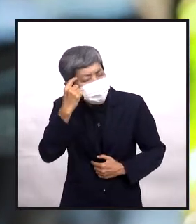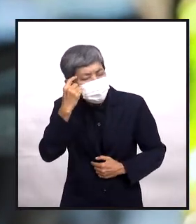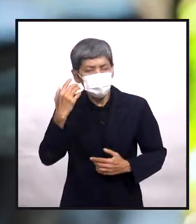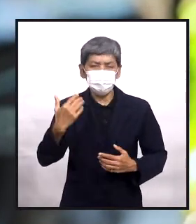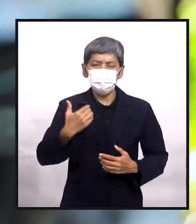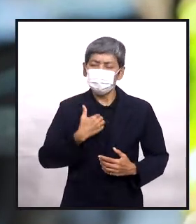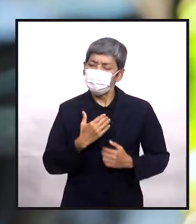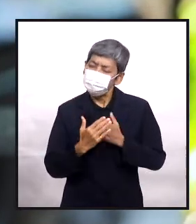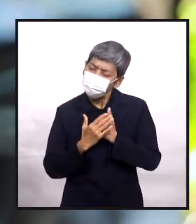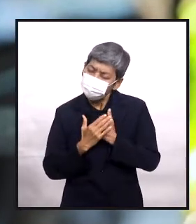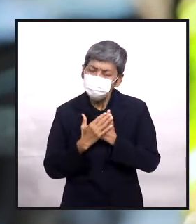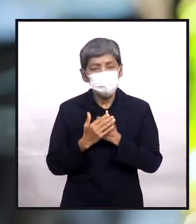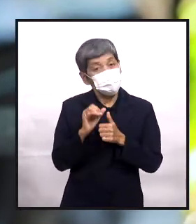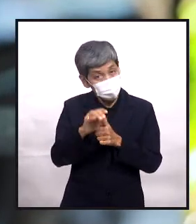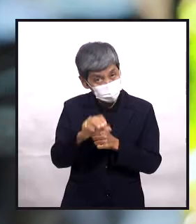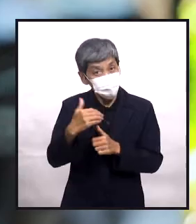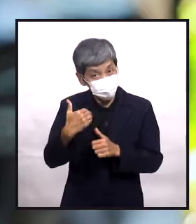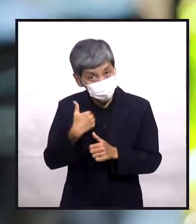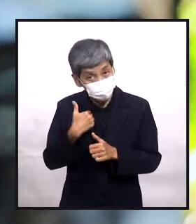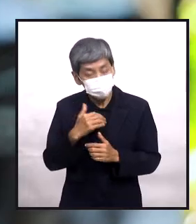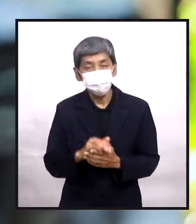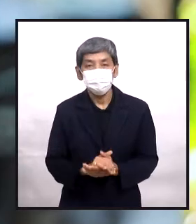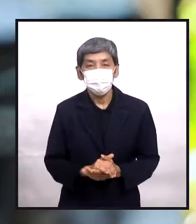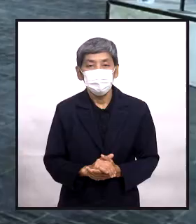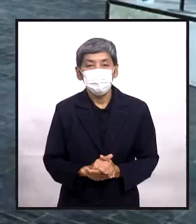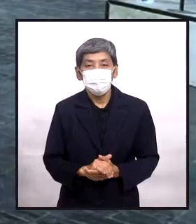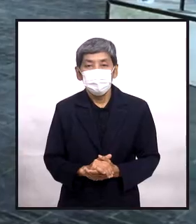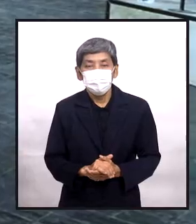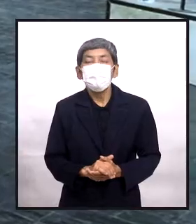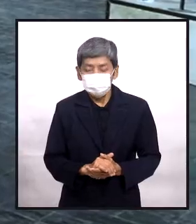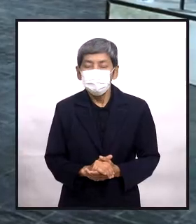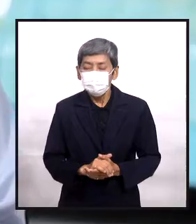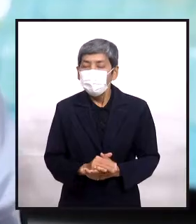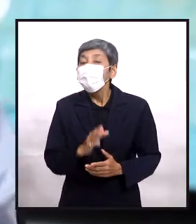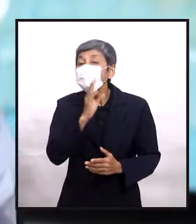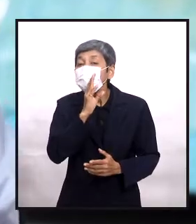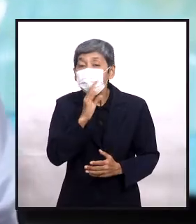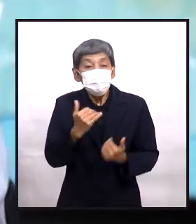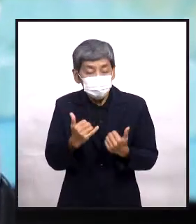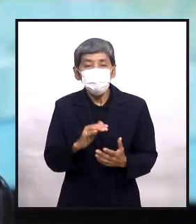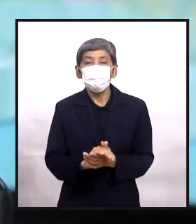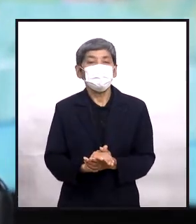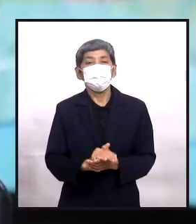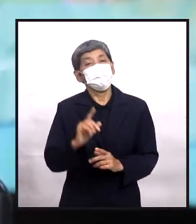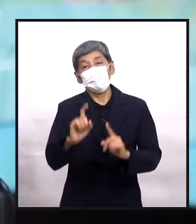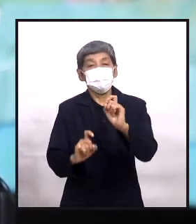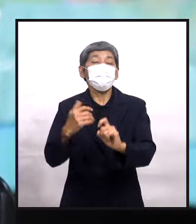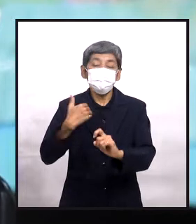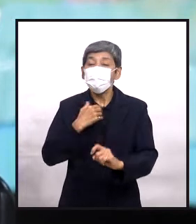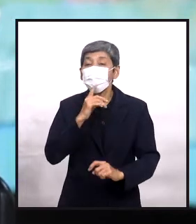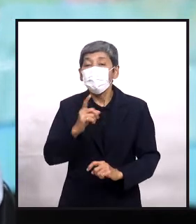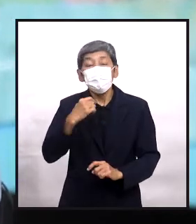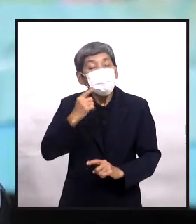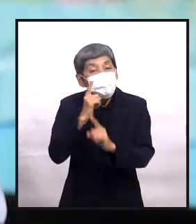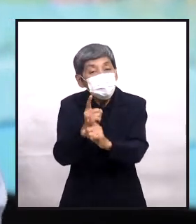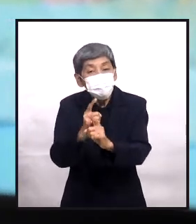หรือว่ามีกำลังใจยังไงในการแนะนำให้กับคนกลุ่มนั้นบ้างอะคะ มันต้องสวนเลยแหละเพราะว่าถ้าตามกระแสมันก็ตายอย่างเดียวถ้